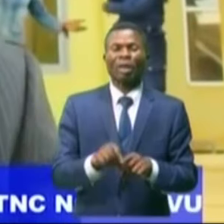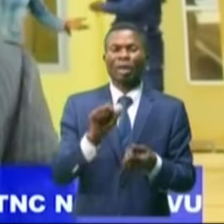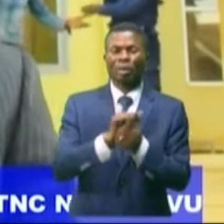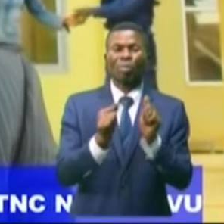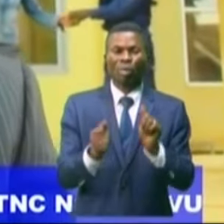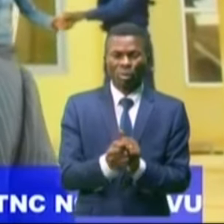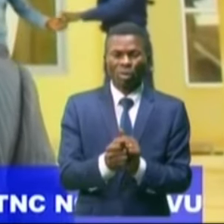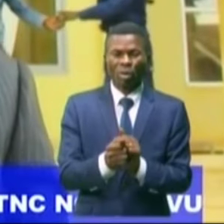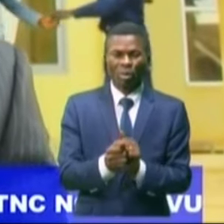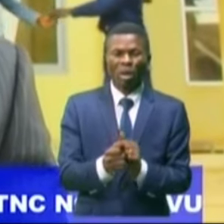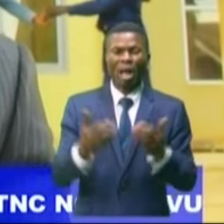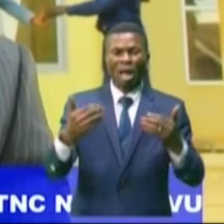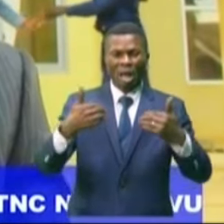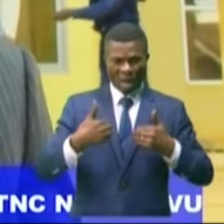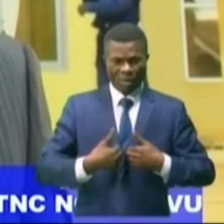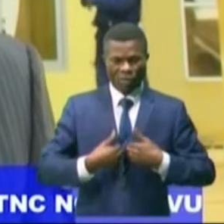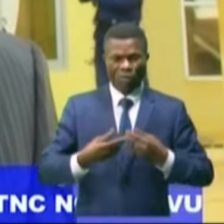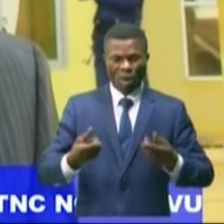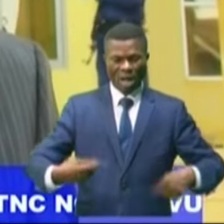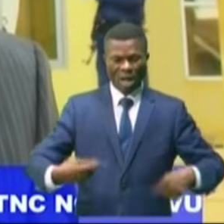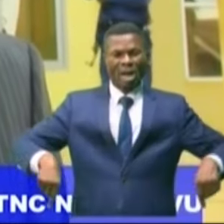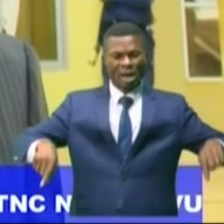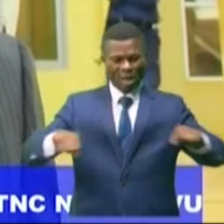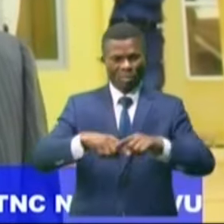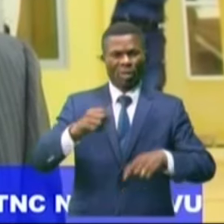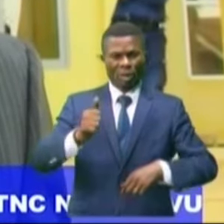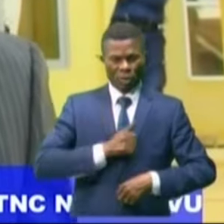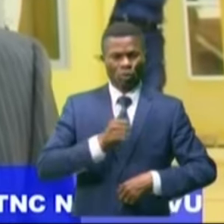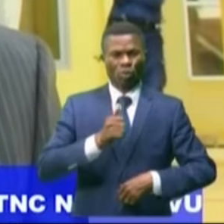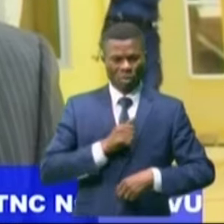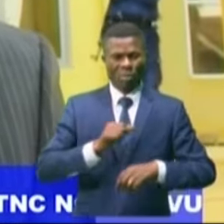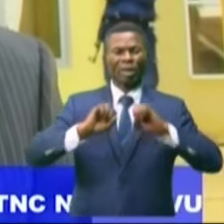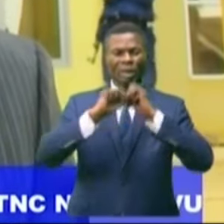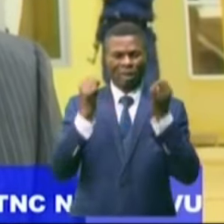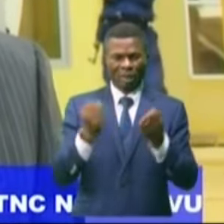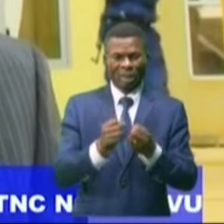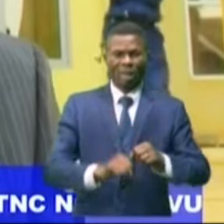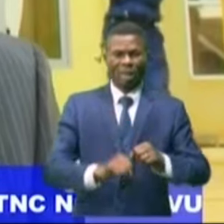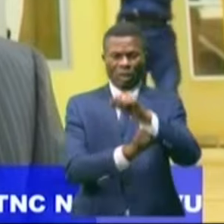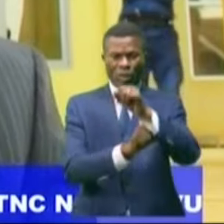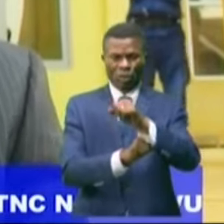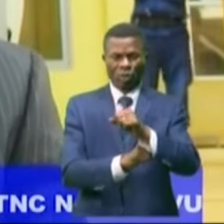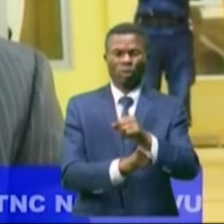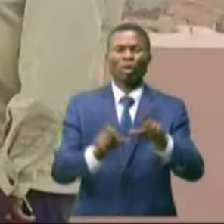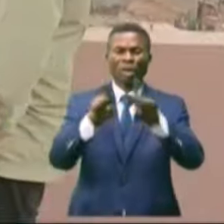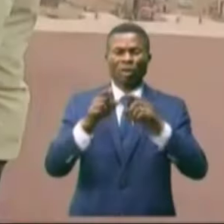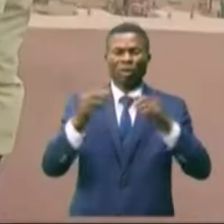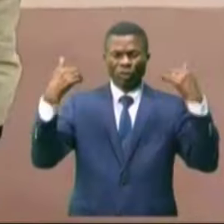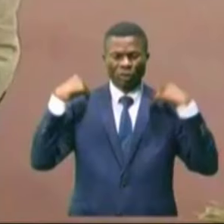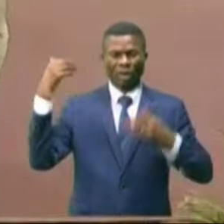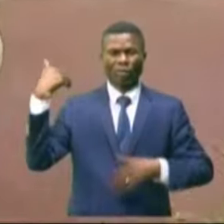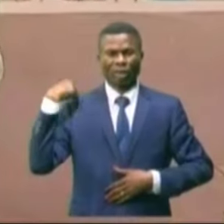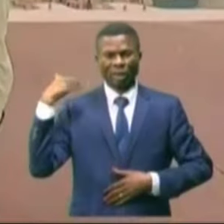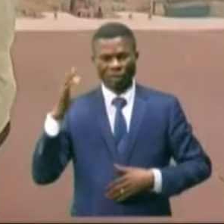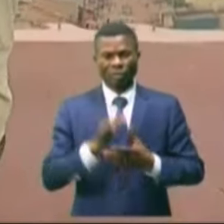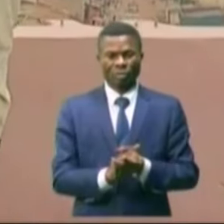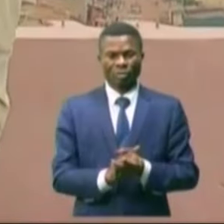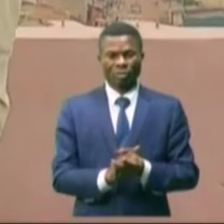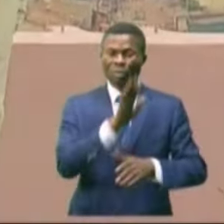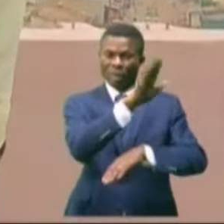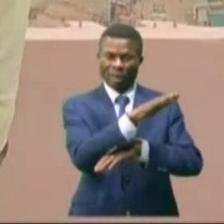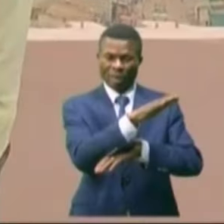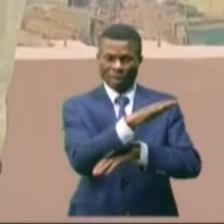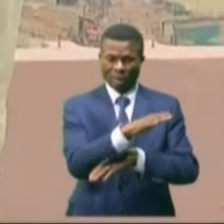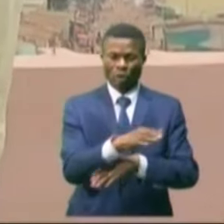question d'asseoir le pouvoir et accompagner le pouvoir et l'autorité de l'État. C'est aux heures d'après-midi que